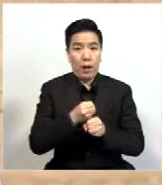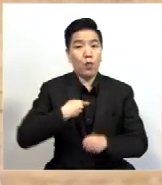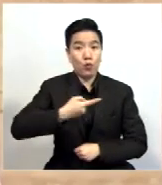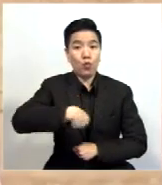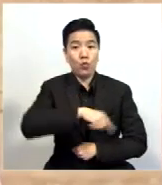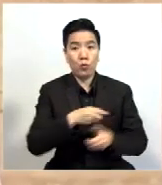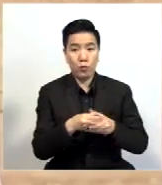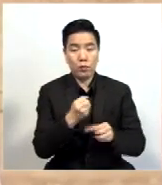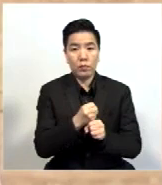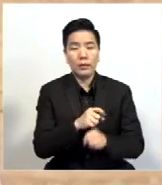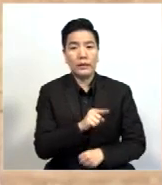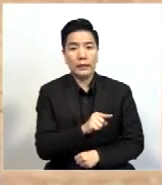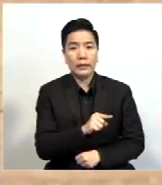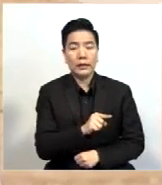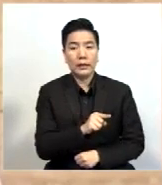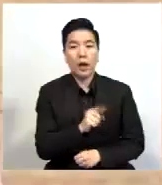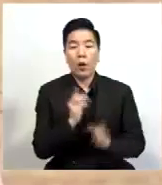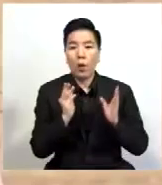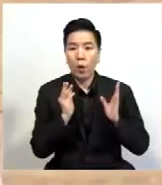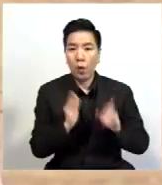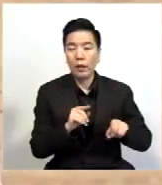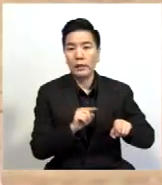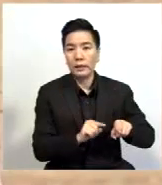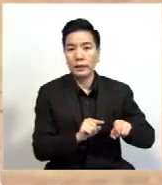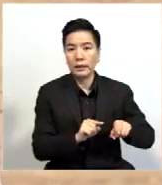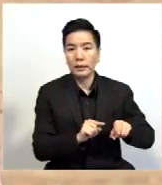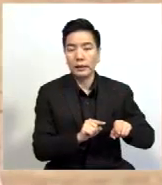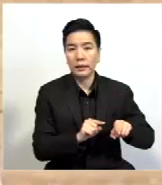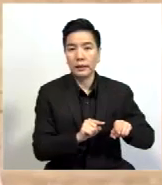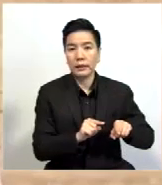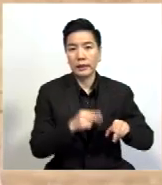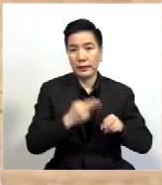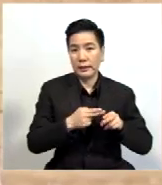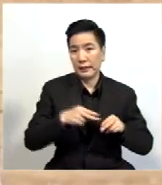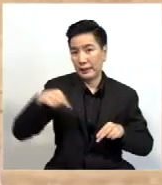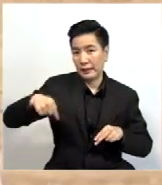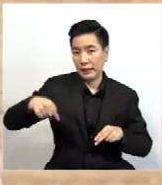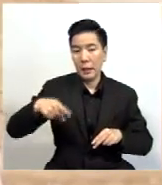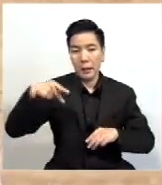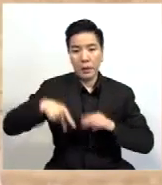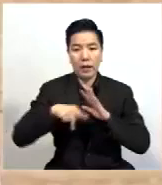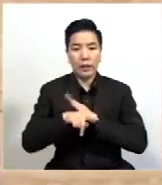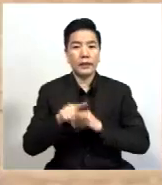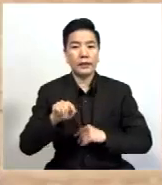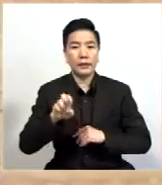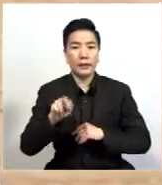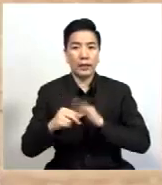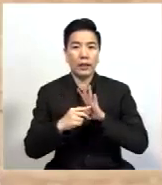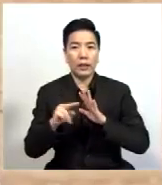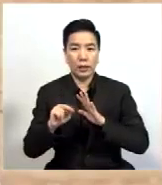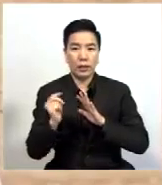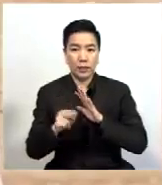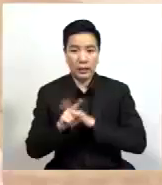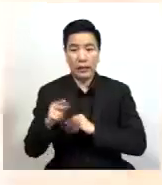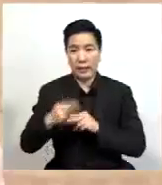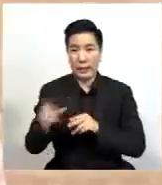ซึ่งเป็นผู้ที่ได้นำชื่อของนายพิตินันท์เข้ามาเป็นคณะทำงานนะครับต้องขอก